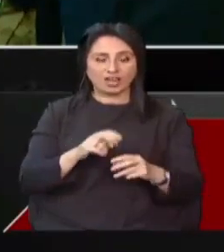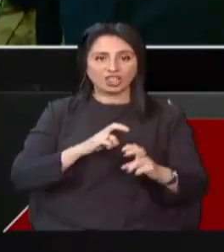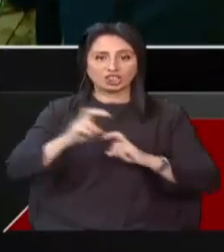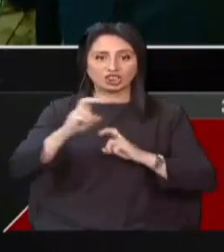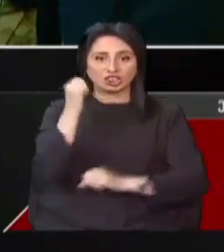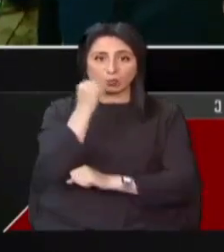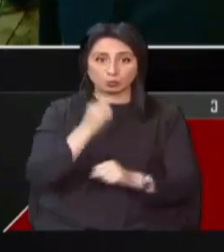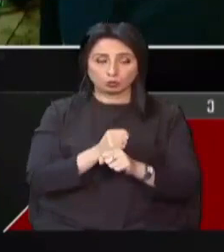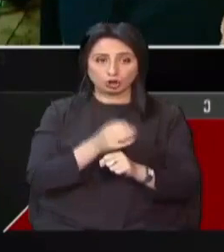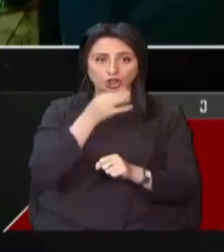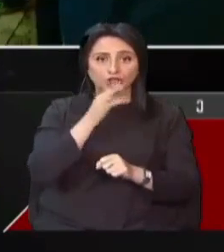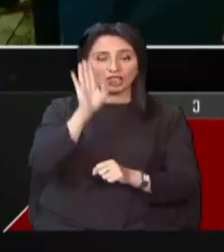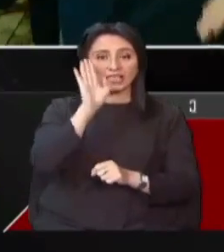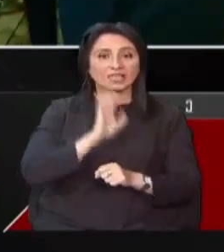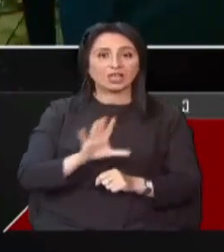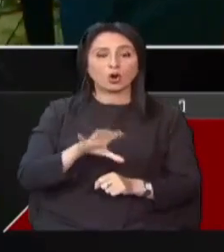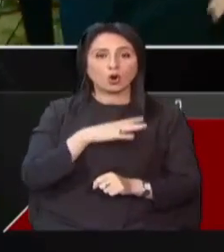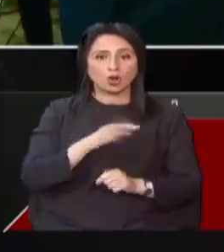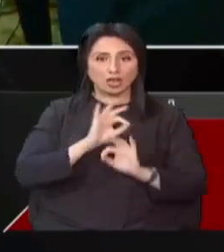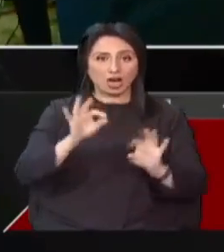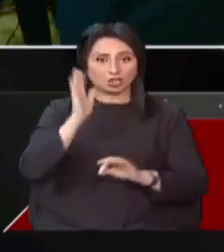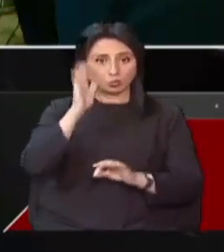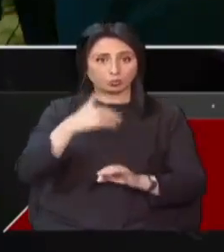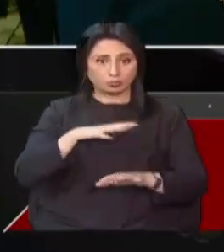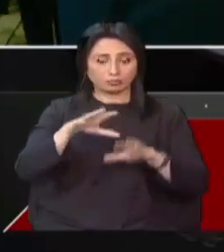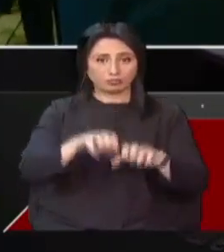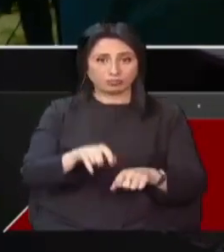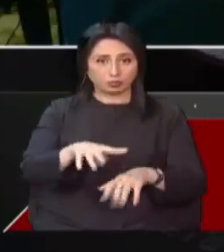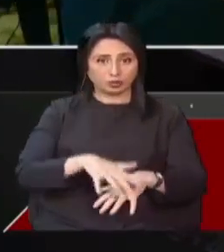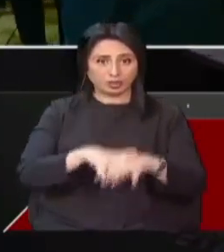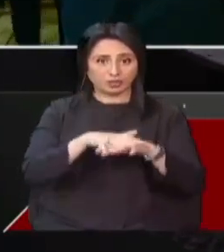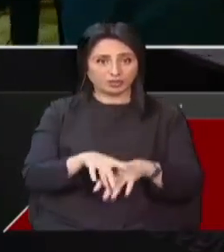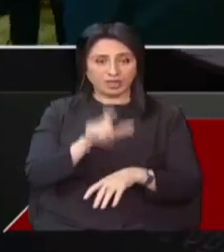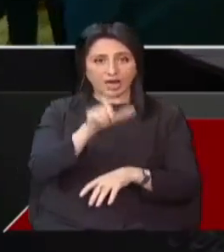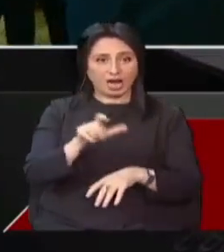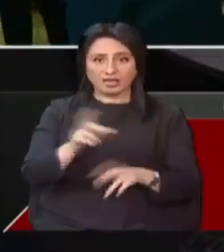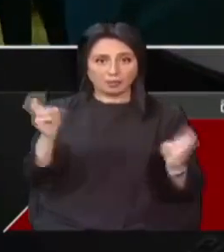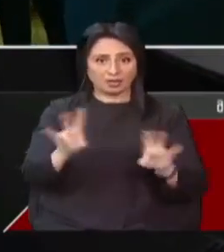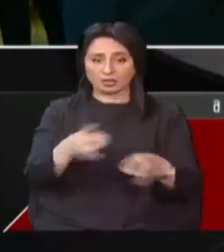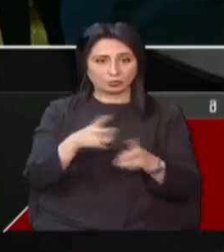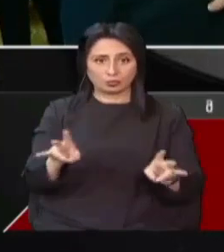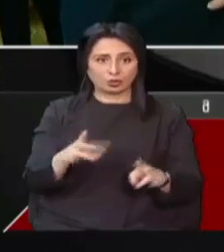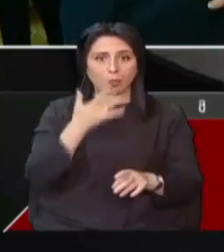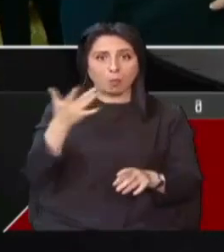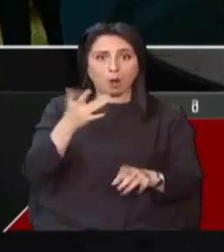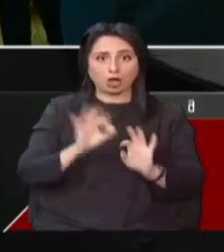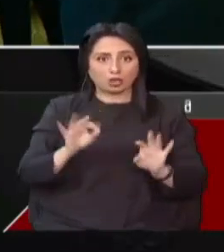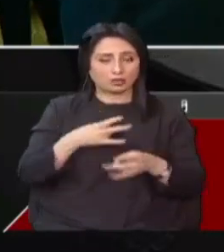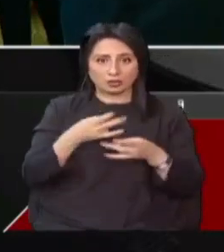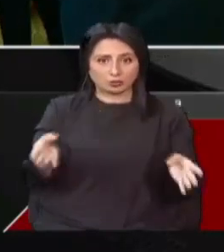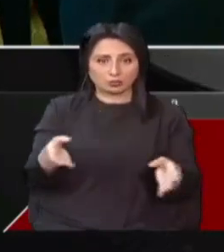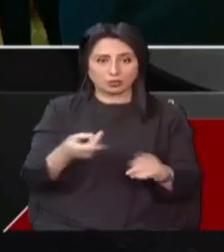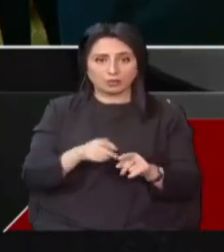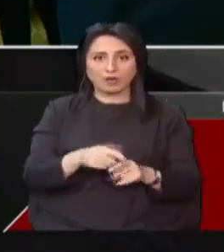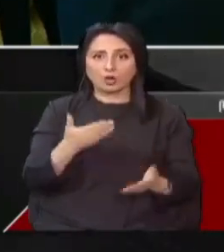ciaturali magaroele pcerti de dilidan condat gajgare bolia sa digan schade baromac dres adam iene biar mosuli cunen politicuri განცხადება მის